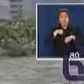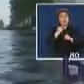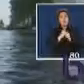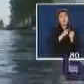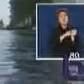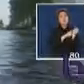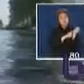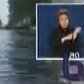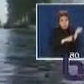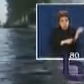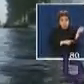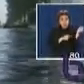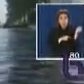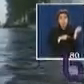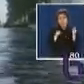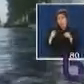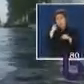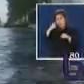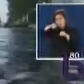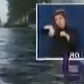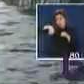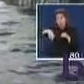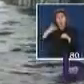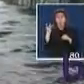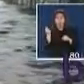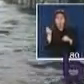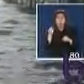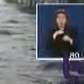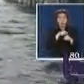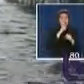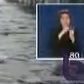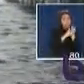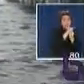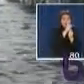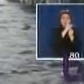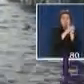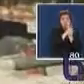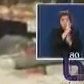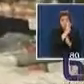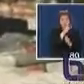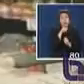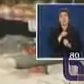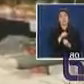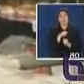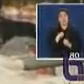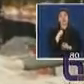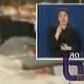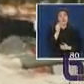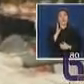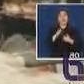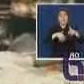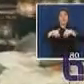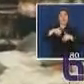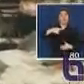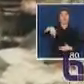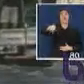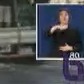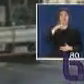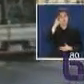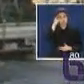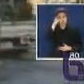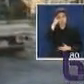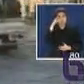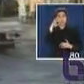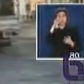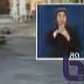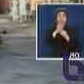าช้าจากฝั่งตะวันออกอีก 1-2 สัปดาห์ก็ขอให้พี่น้องประชาชนโดยเฉพาะฝั่งตะวันต